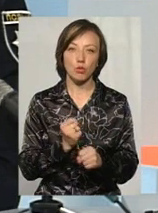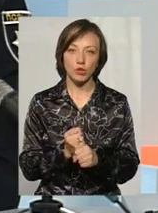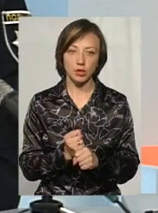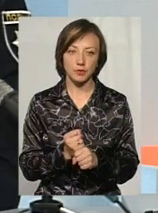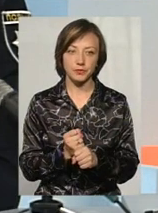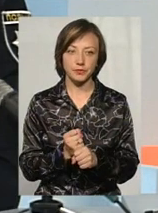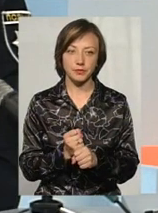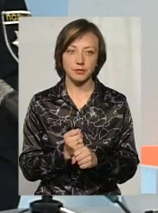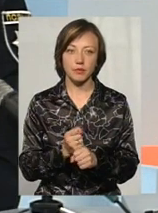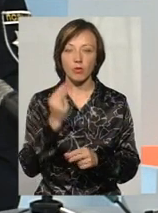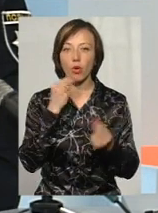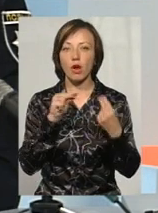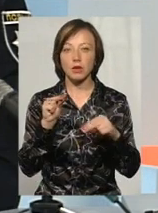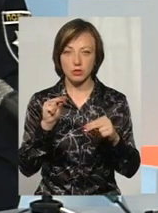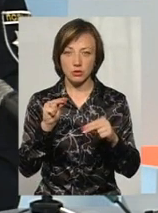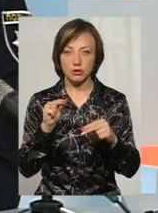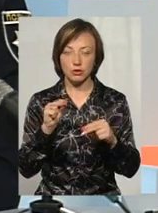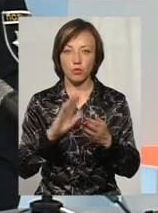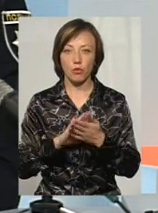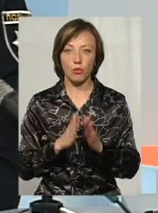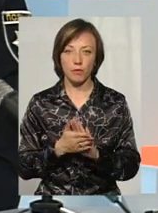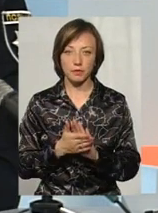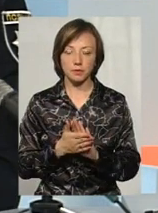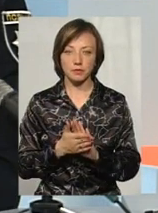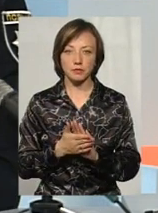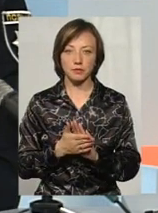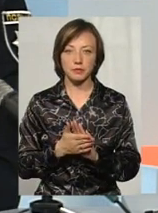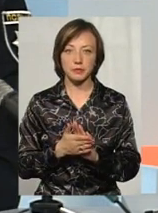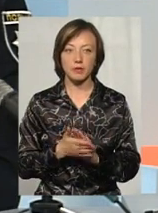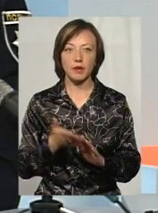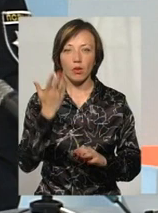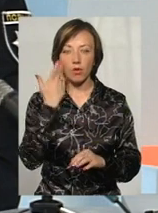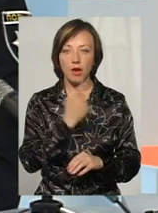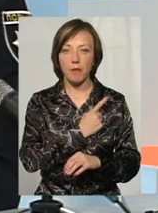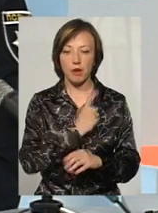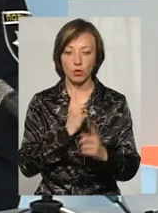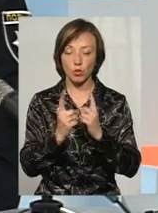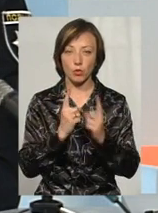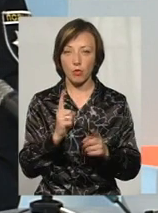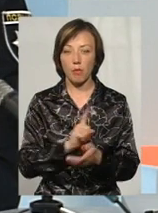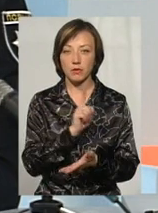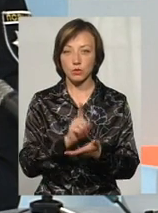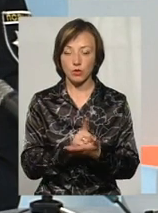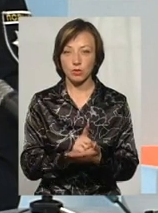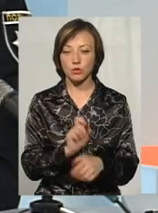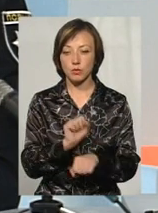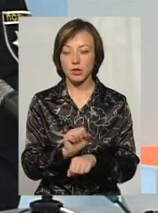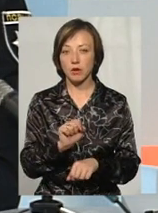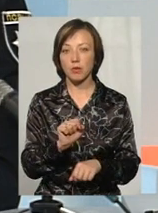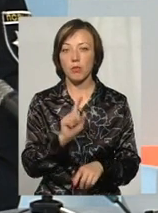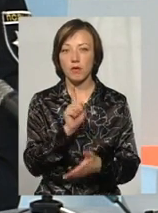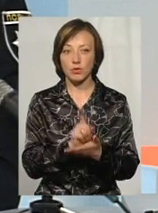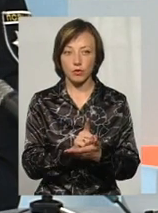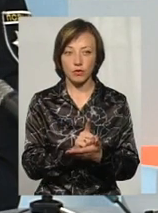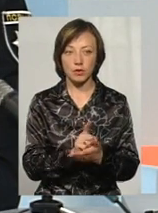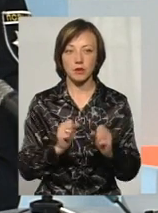на покращення, так би мовити, умов. Ми, коли патрулюємо, ми обов'язково зупиняємося, обов'язково при